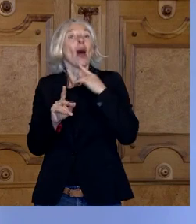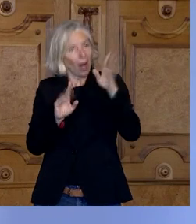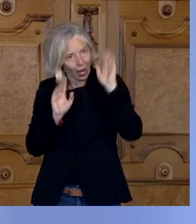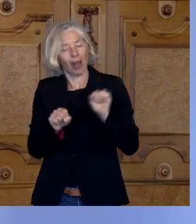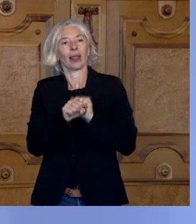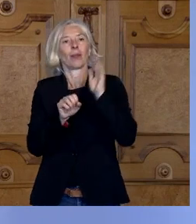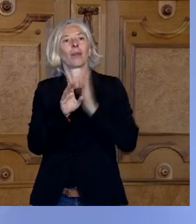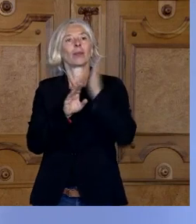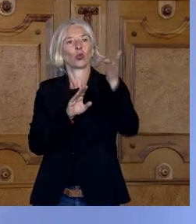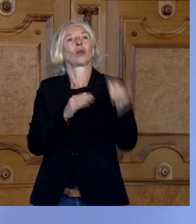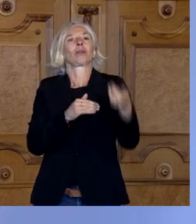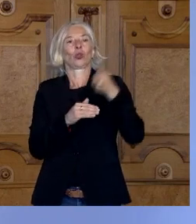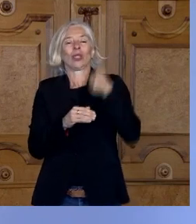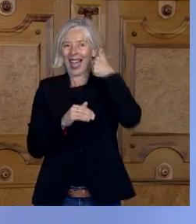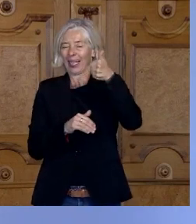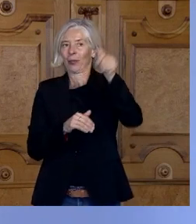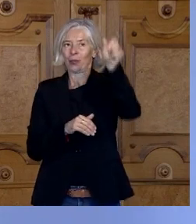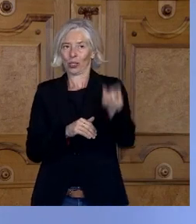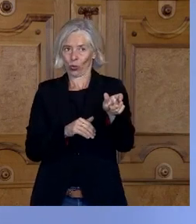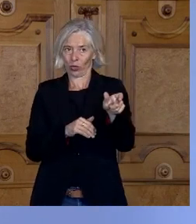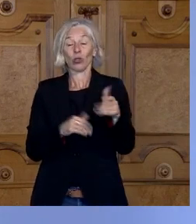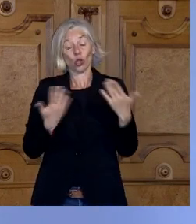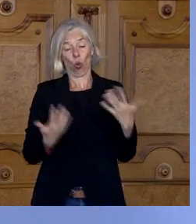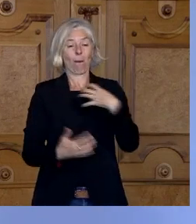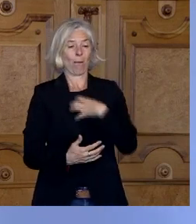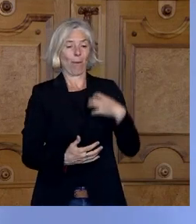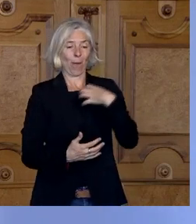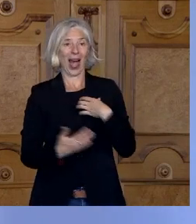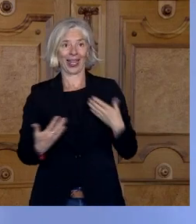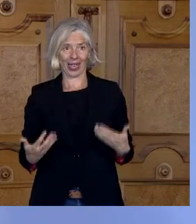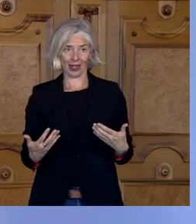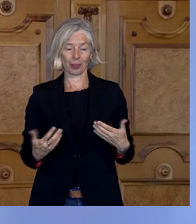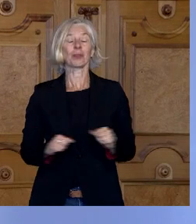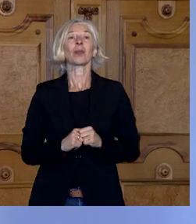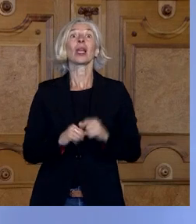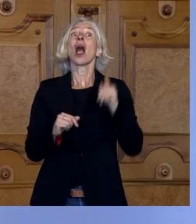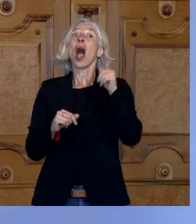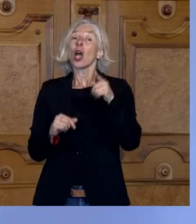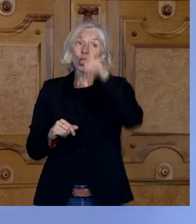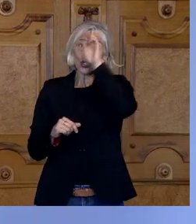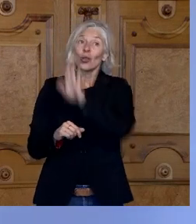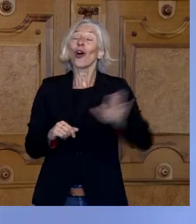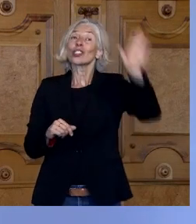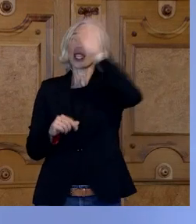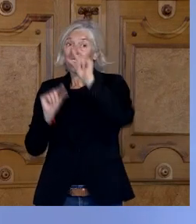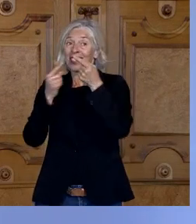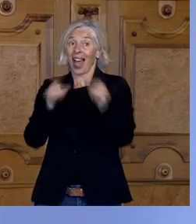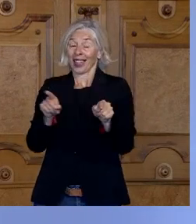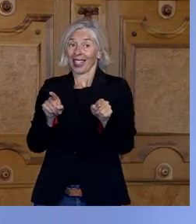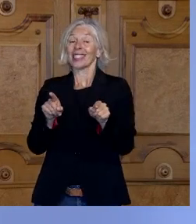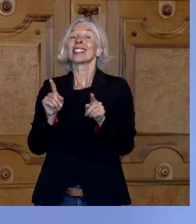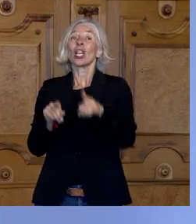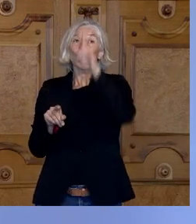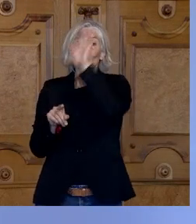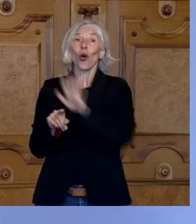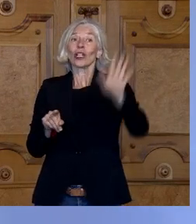dass gestern von der Bundesregierung auch verlautbar worden ist, dass sich zwei Hausstände miteinander treffen können. Das ist eine Regelung, die in